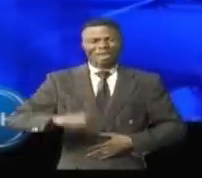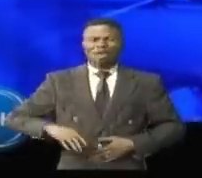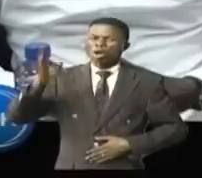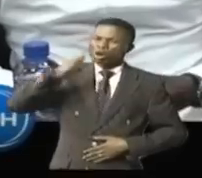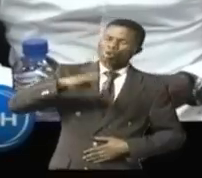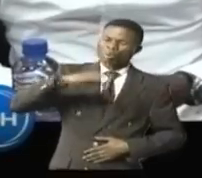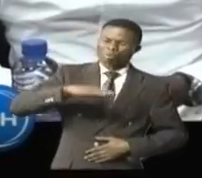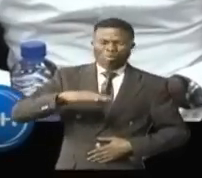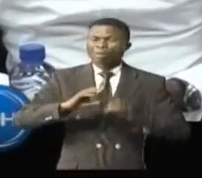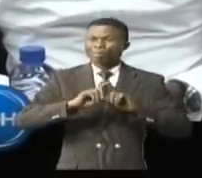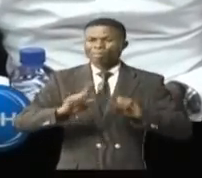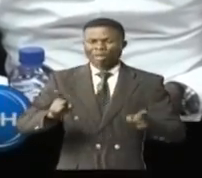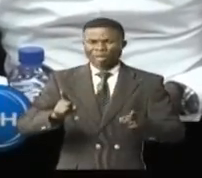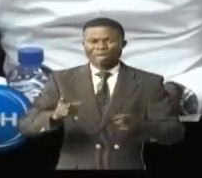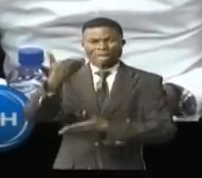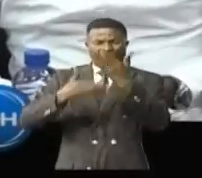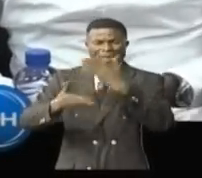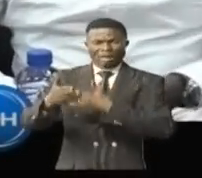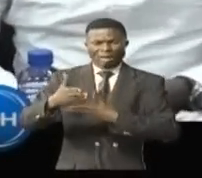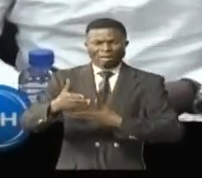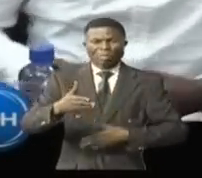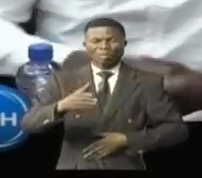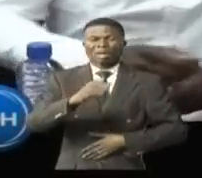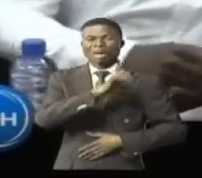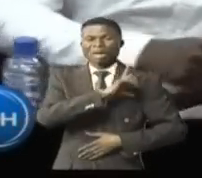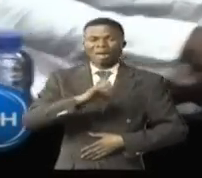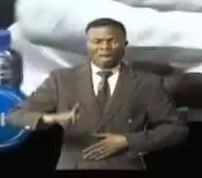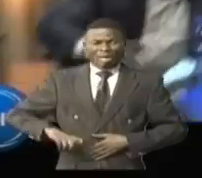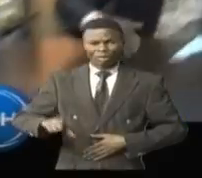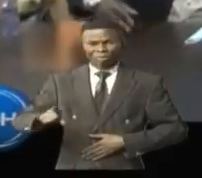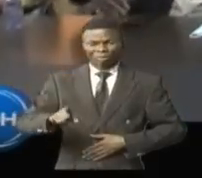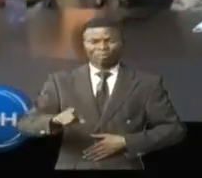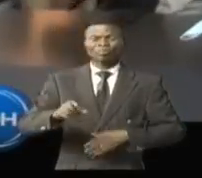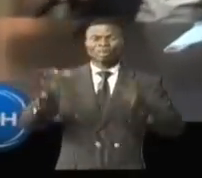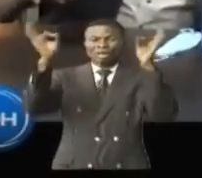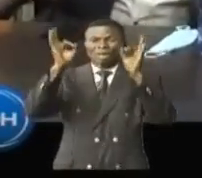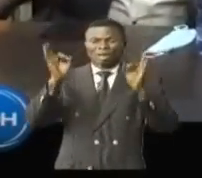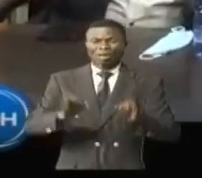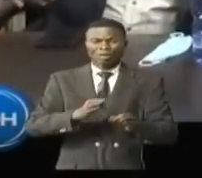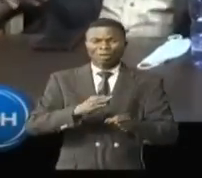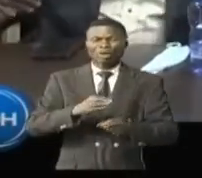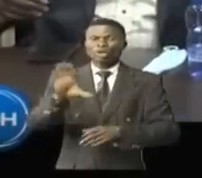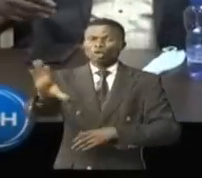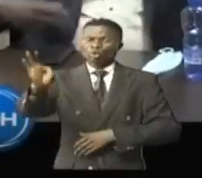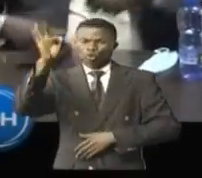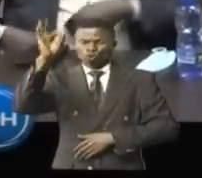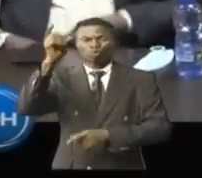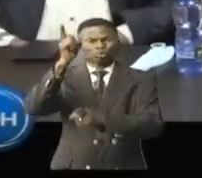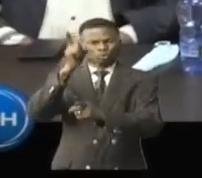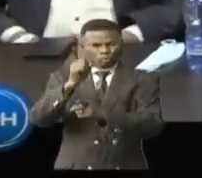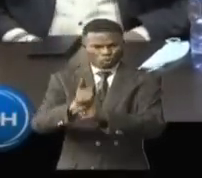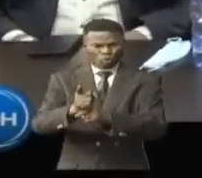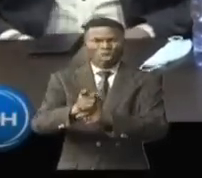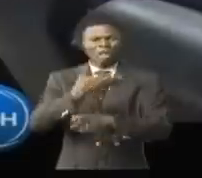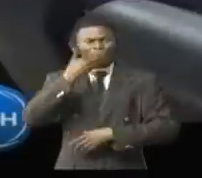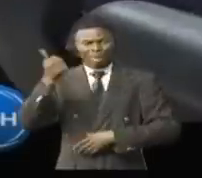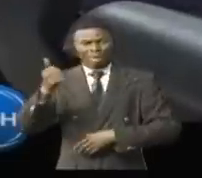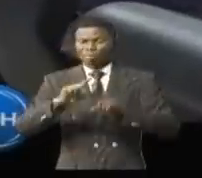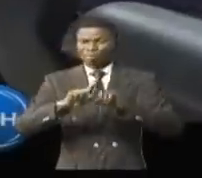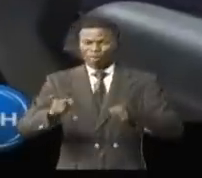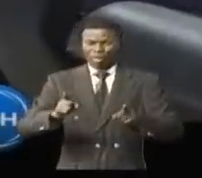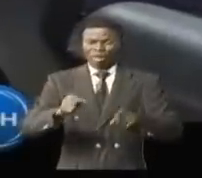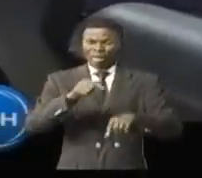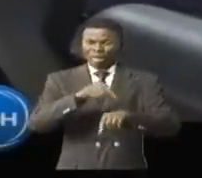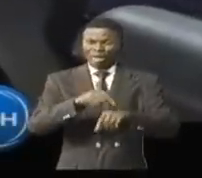tout. Pour le remplacement du dit staff technique, la FECOFA devra opérer un choix judicieux car le